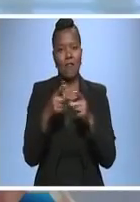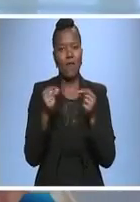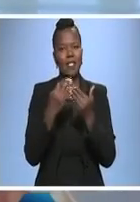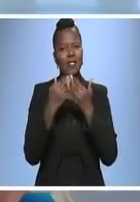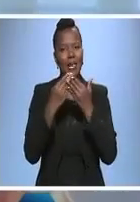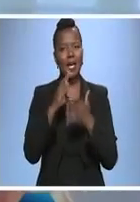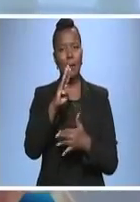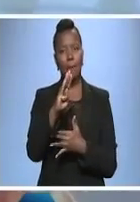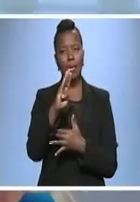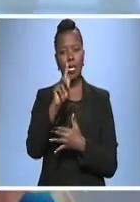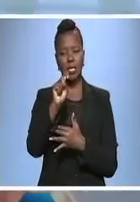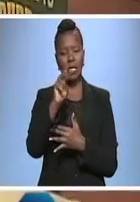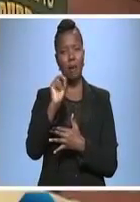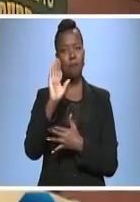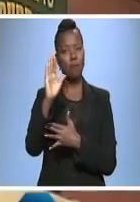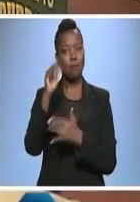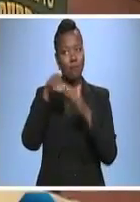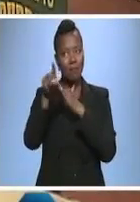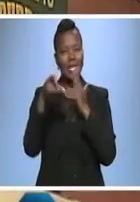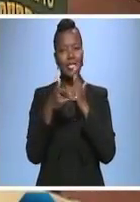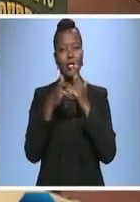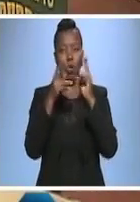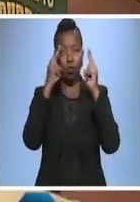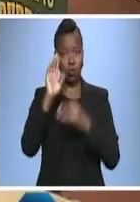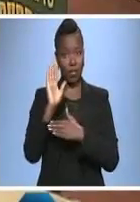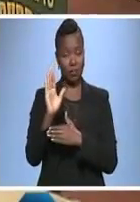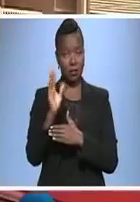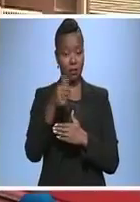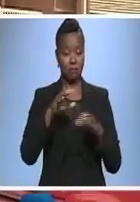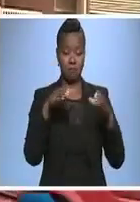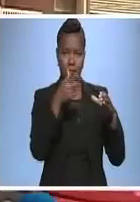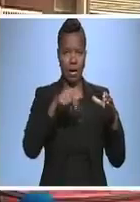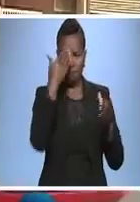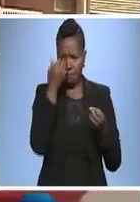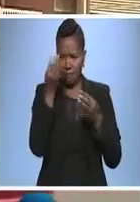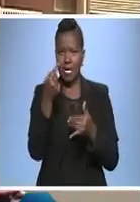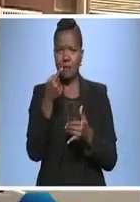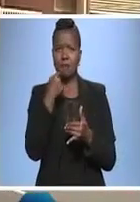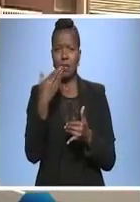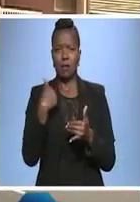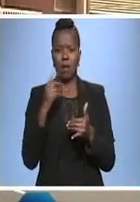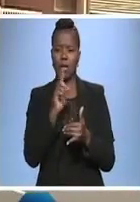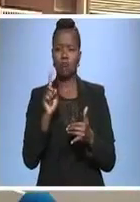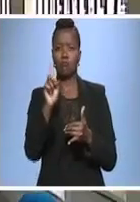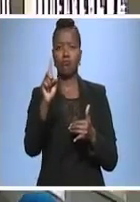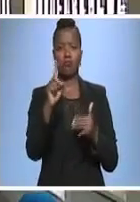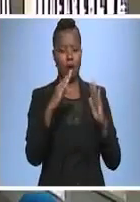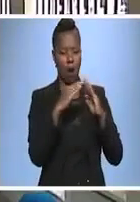ze-biomedical technology eMangosuthu. Uchiya wacetshwa izihlobo zikamufi ukuthi zambone ezulazula ngasemagcikeni